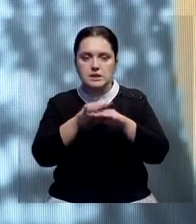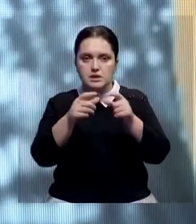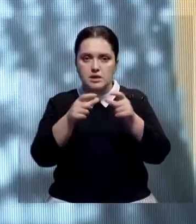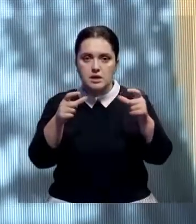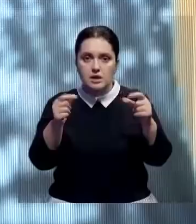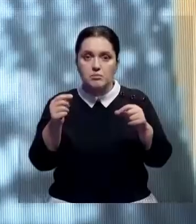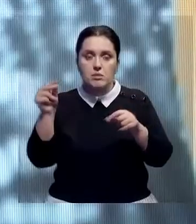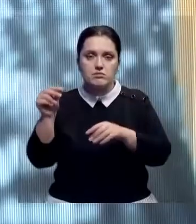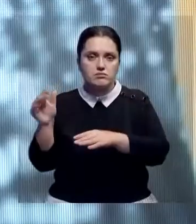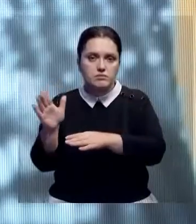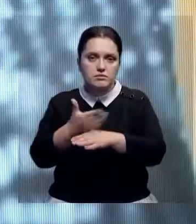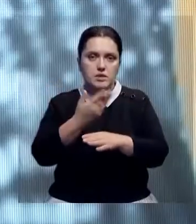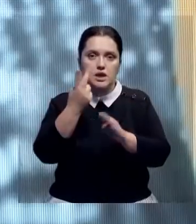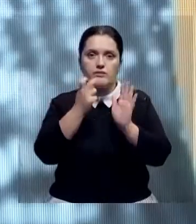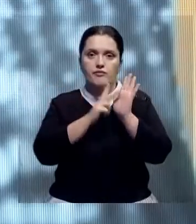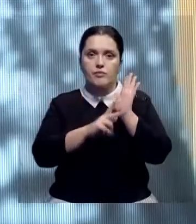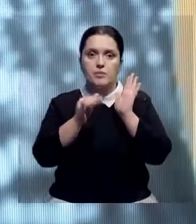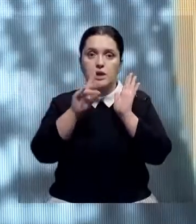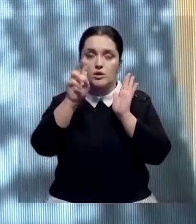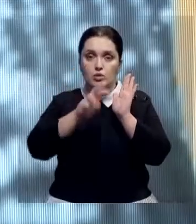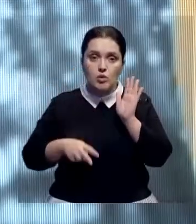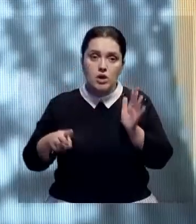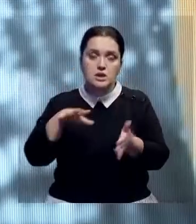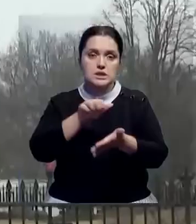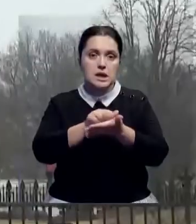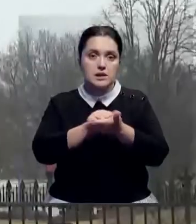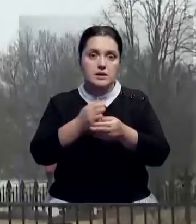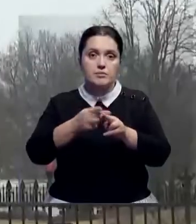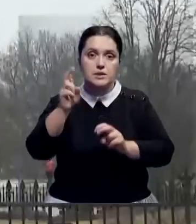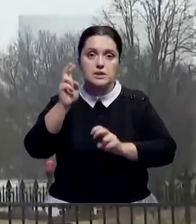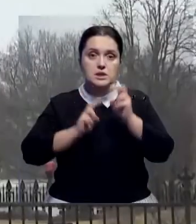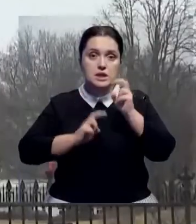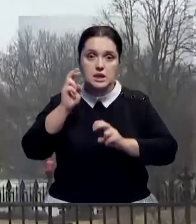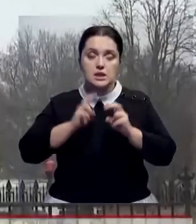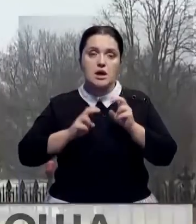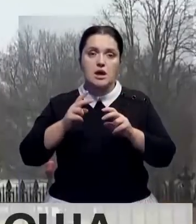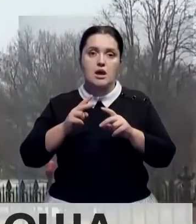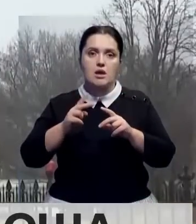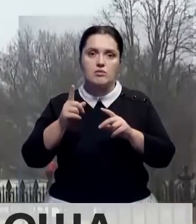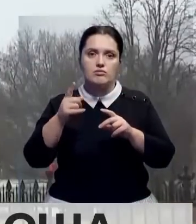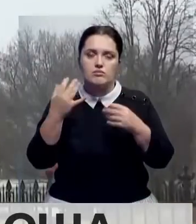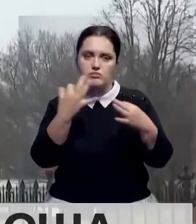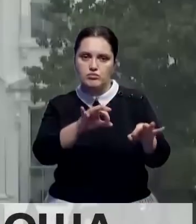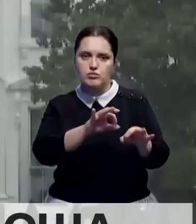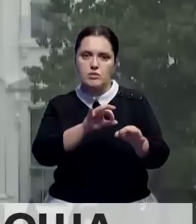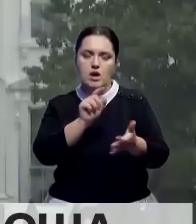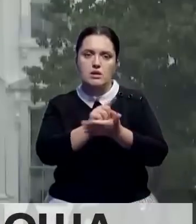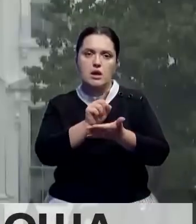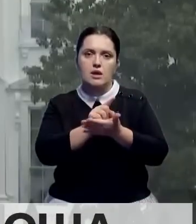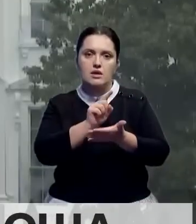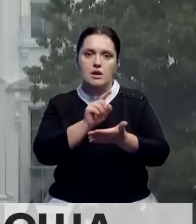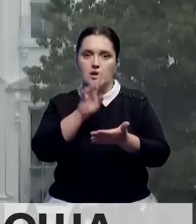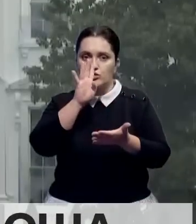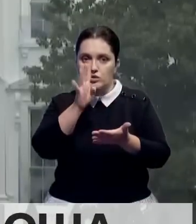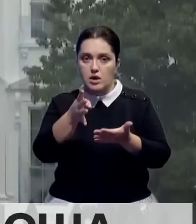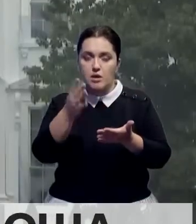порядка 280 миллиардов долларов. Кроме того, занимающиеся этим заводы частично освободили от налоговых выплат сроком на 4 года.